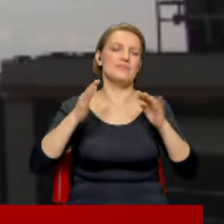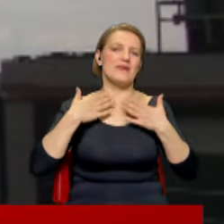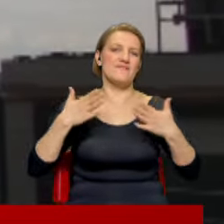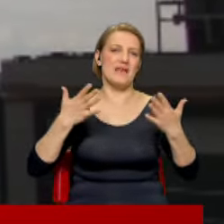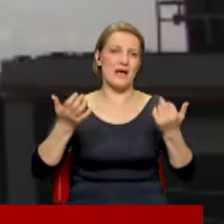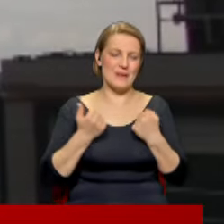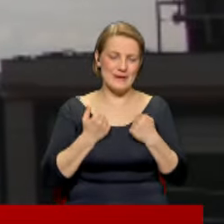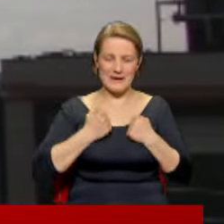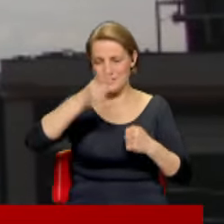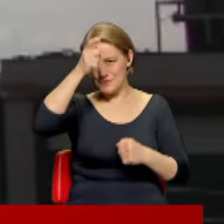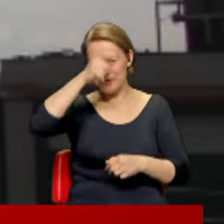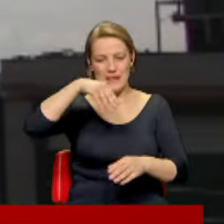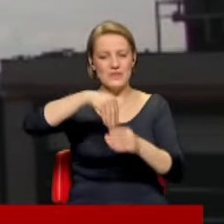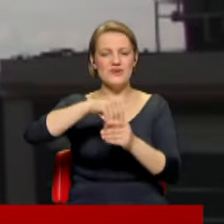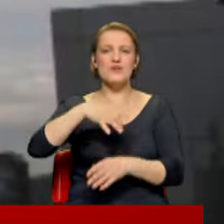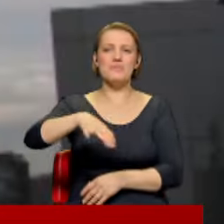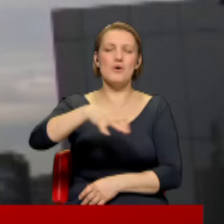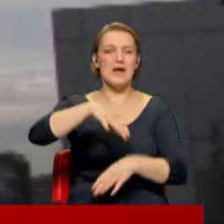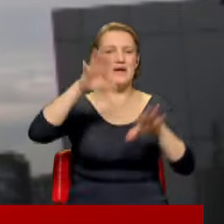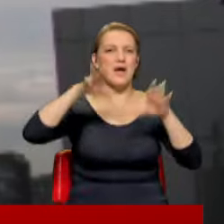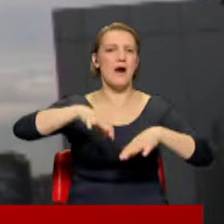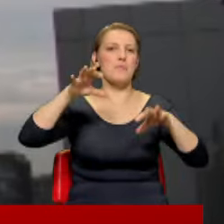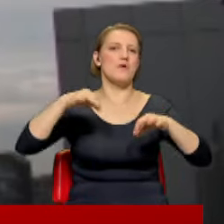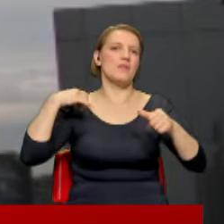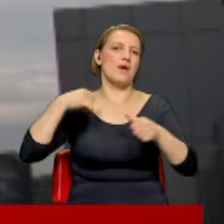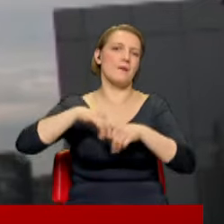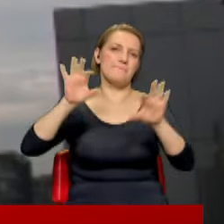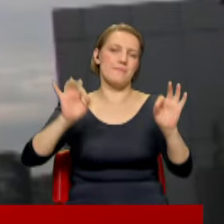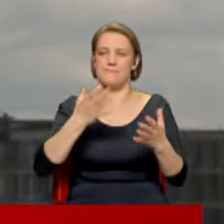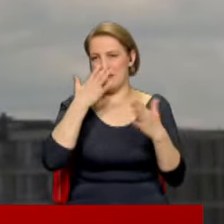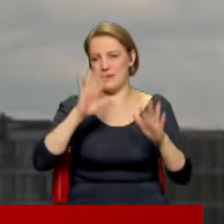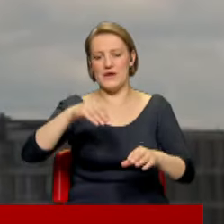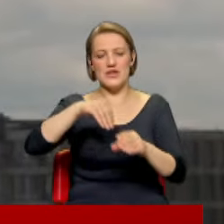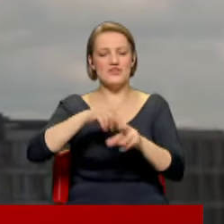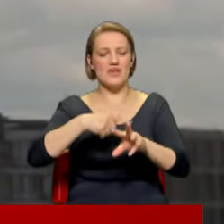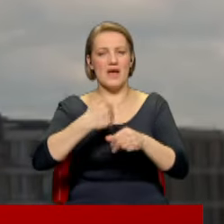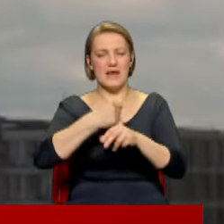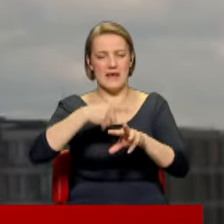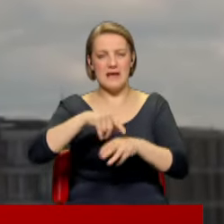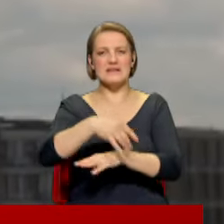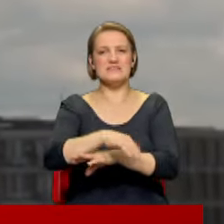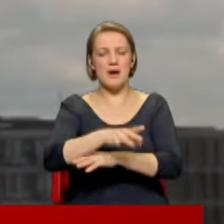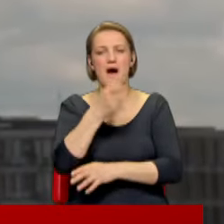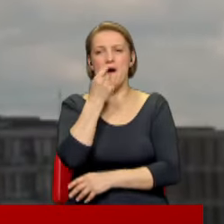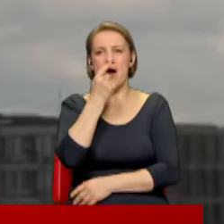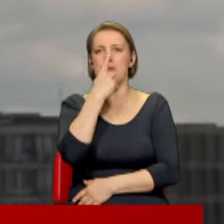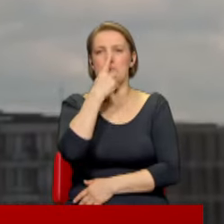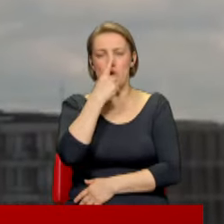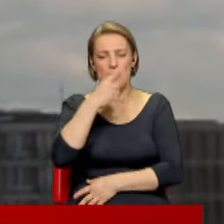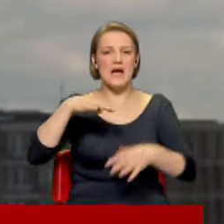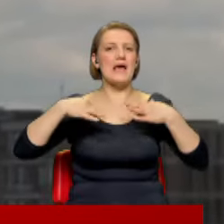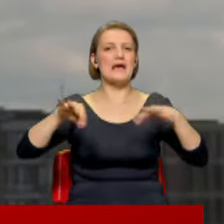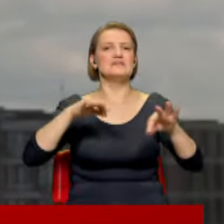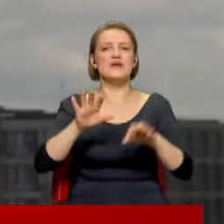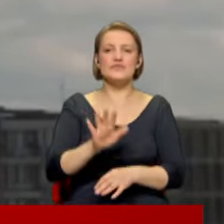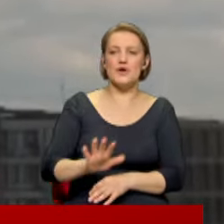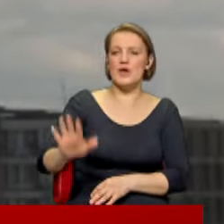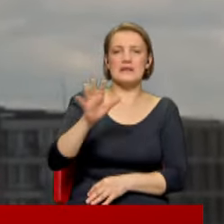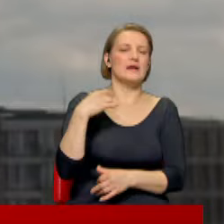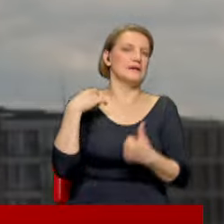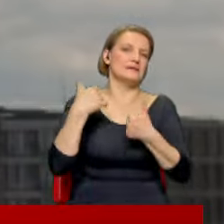alırken yurdun iç bölgelerinde yağmurların yeniden başlaması bekleniyor. İç Ege'de ve Isparta, Ankara, Bolu ile Eskişehir